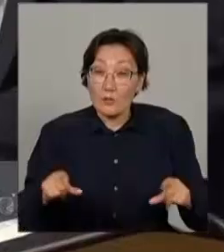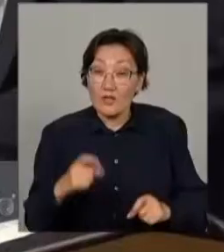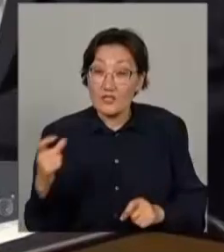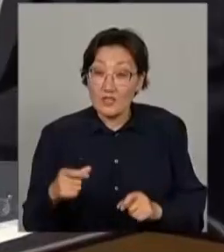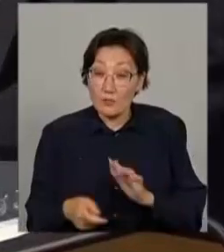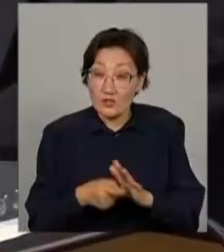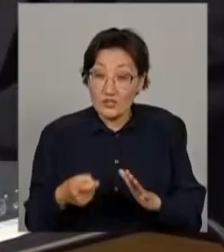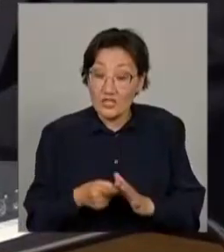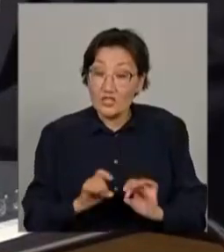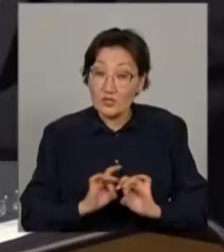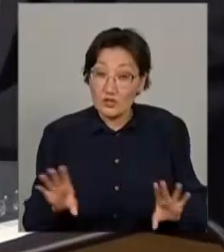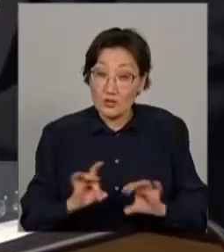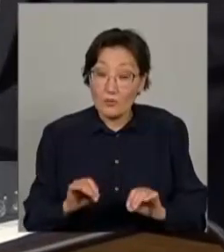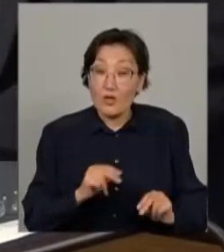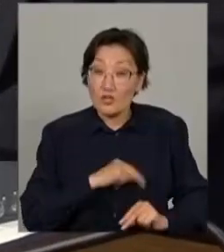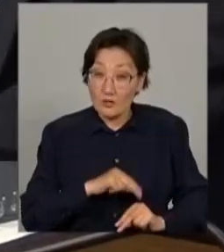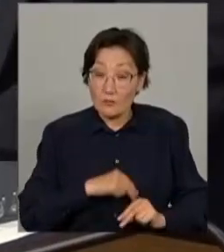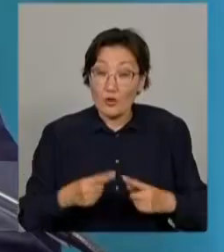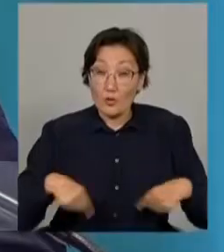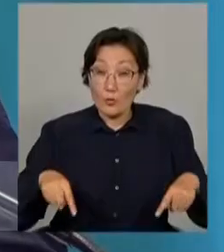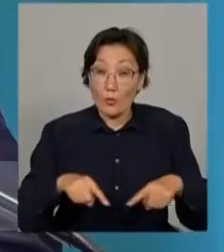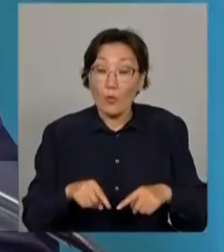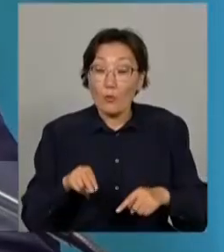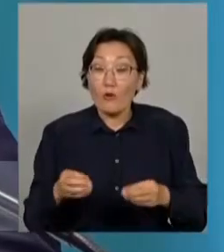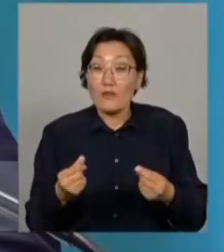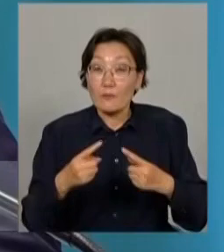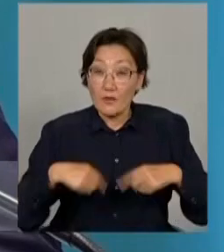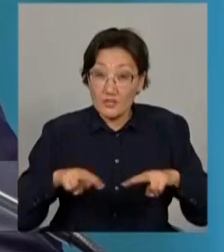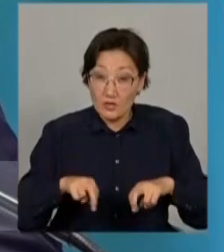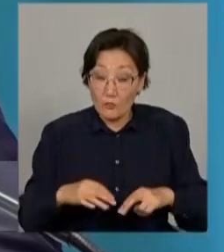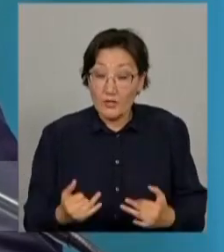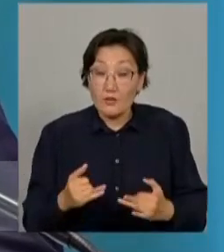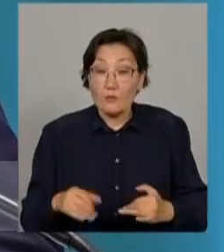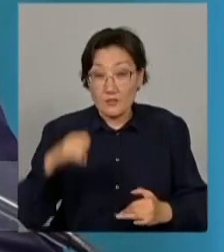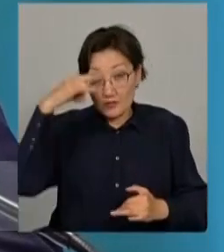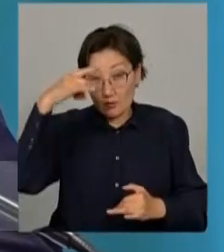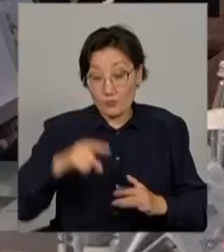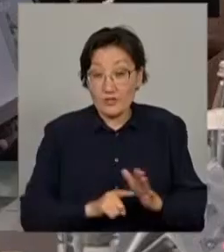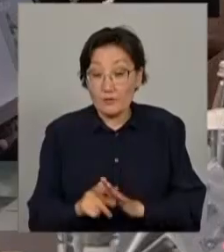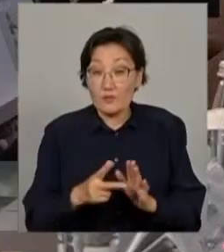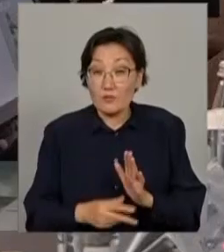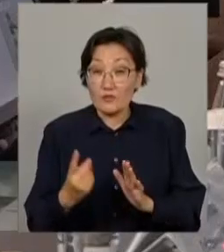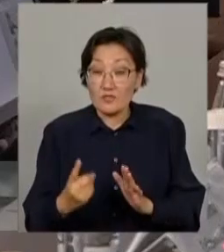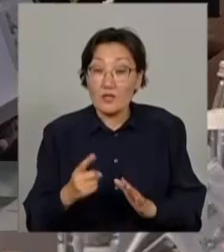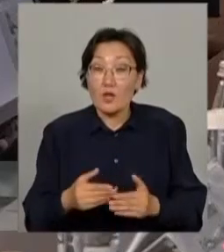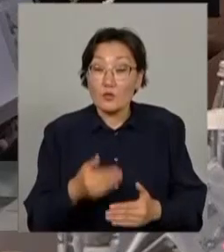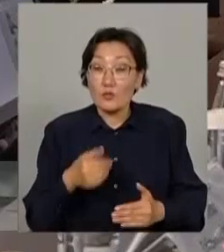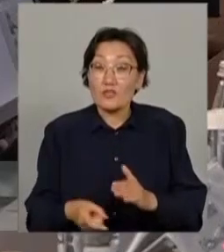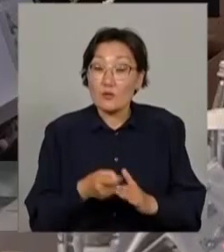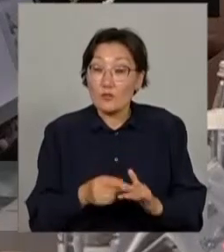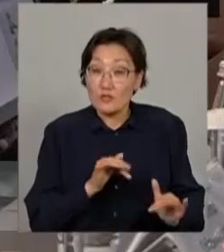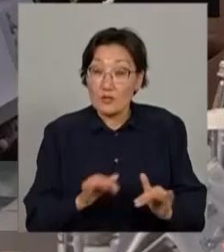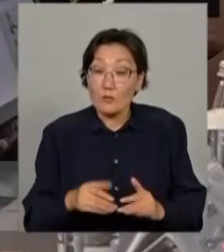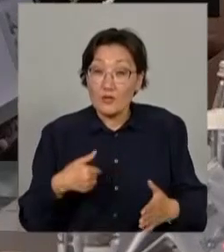экономических расследований рассказали о деятельности агентства по финмониторингу. На сегодня в стране начато 81 досудебное расследование